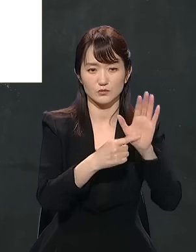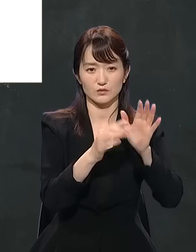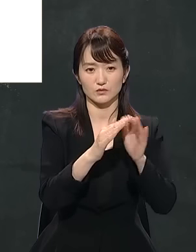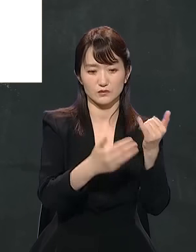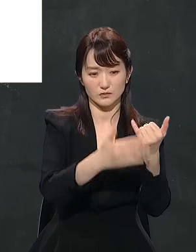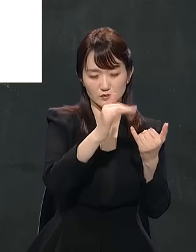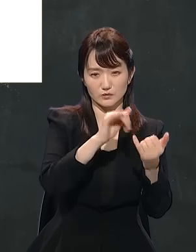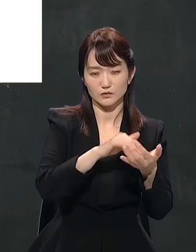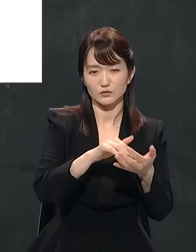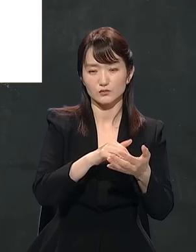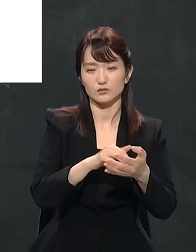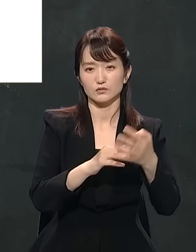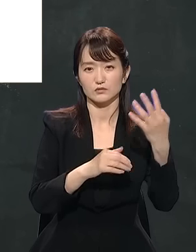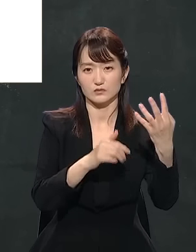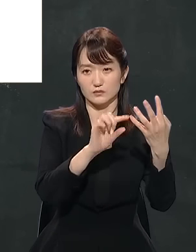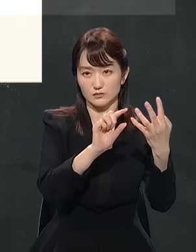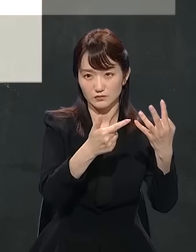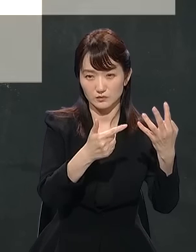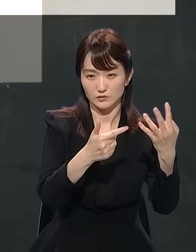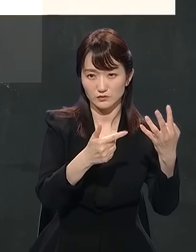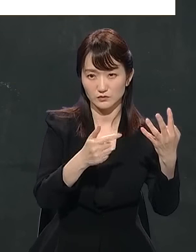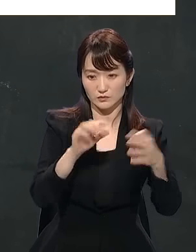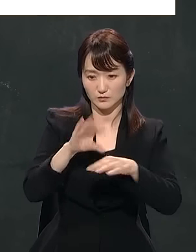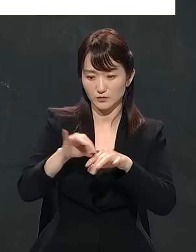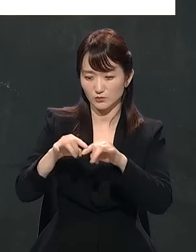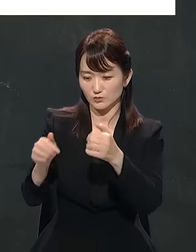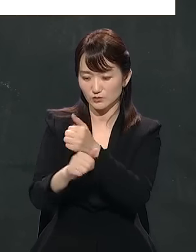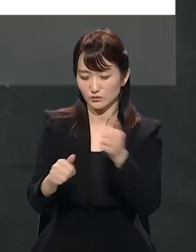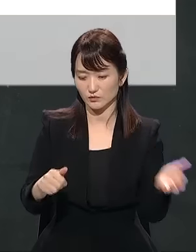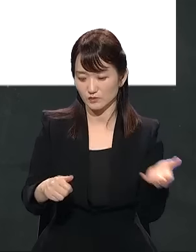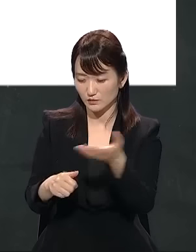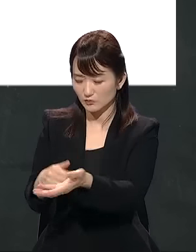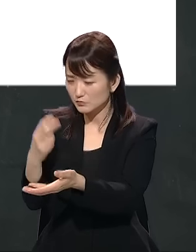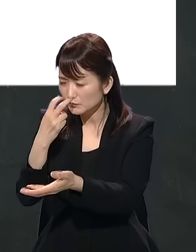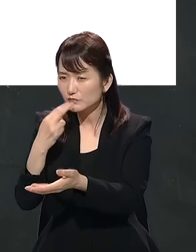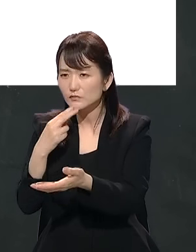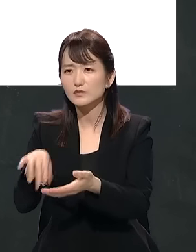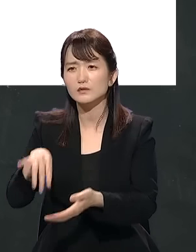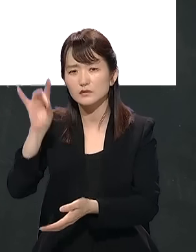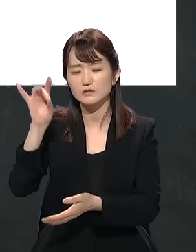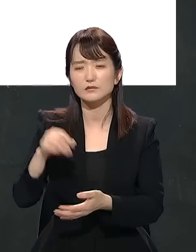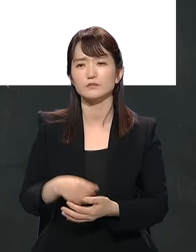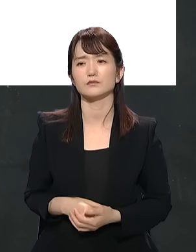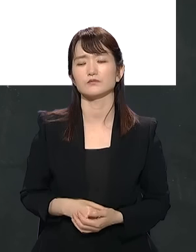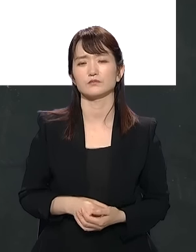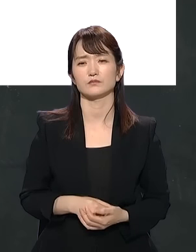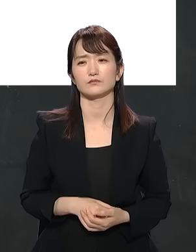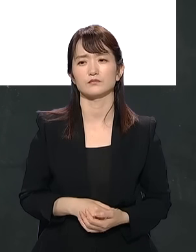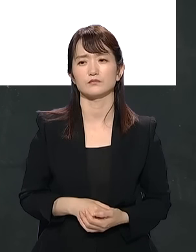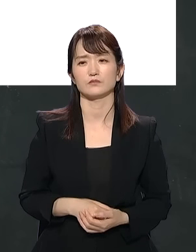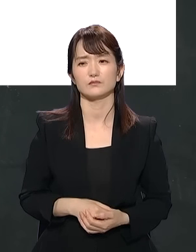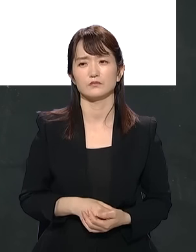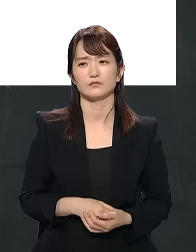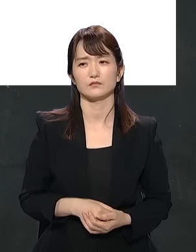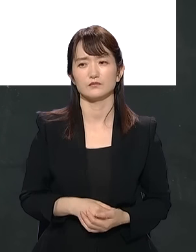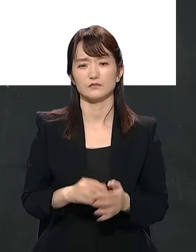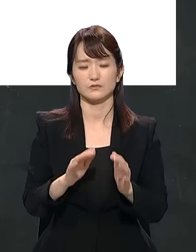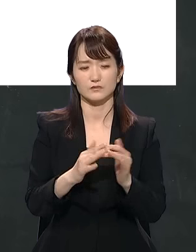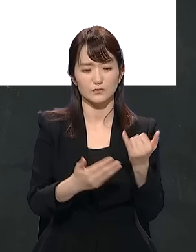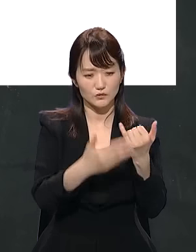영상 내 건을 방심에 이렇게 심의하는 경우는 없거든요이 아주 이례적으로 방이가 이것을 한번 심의를